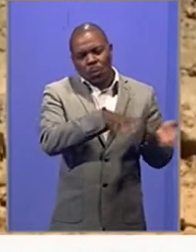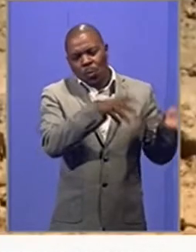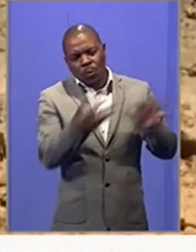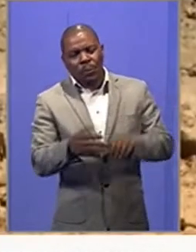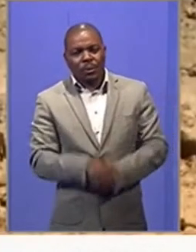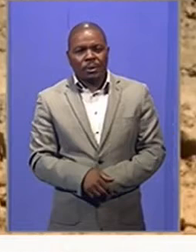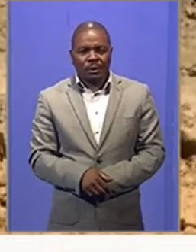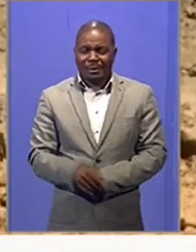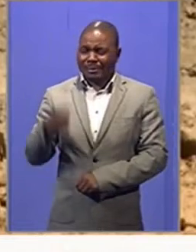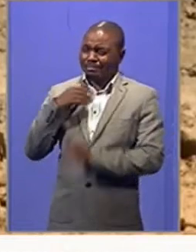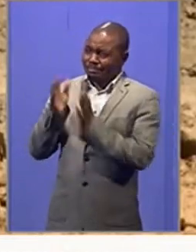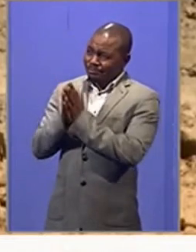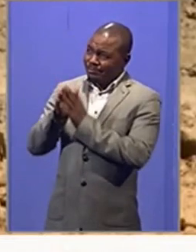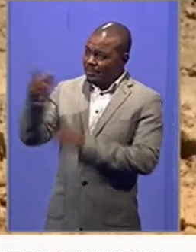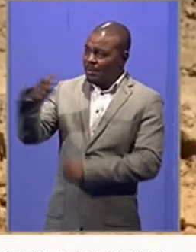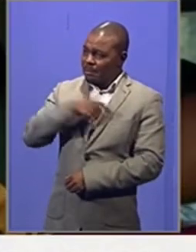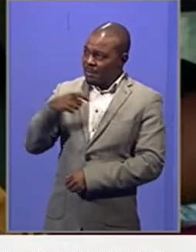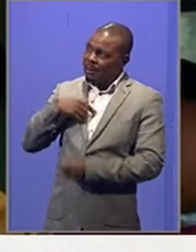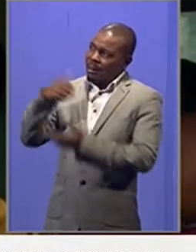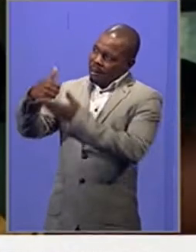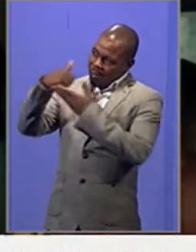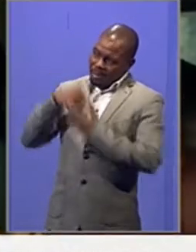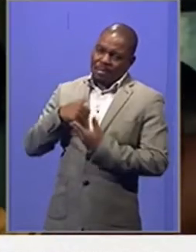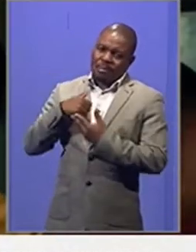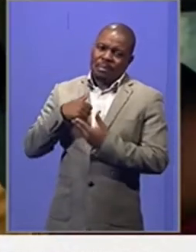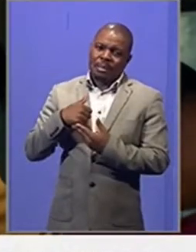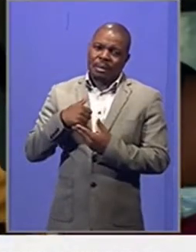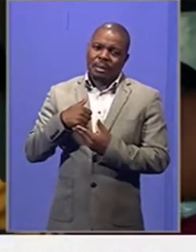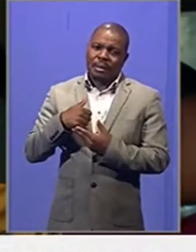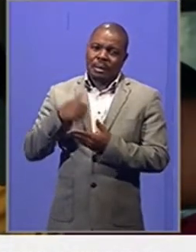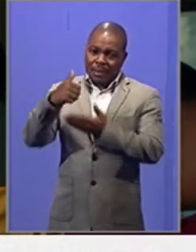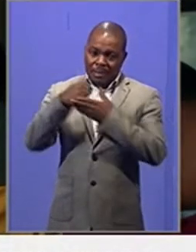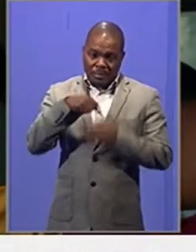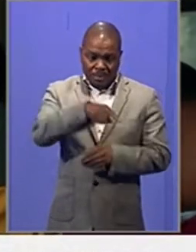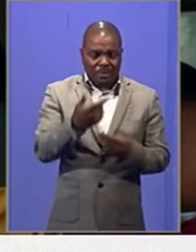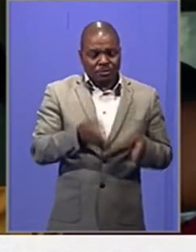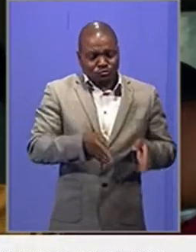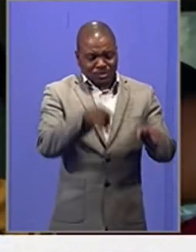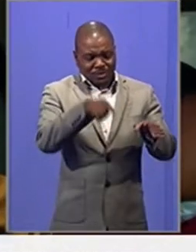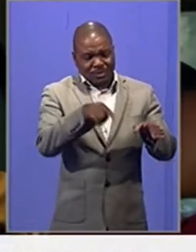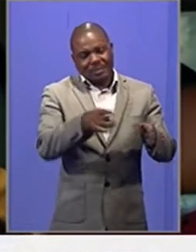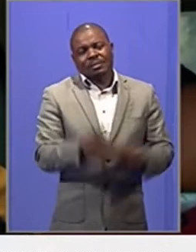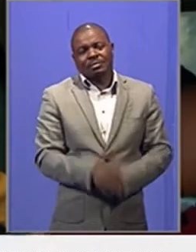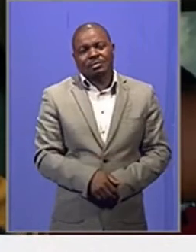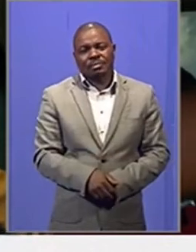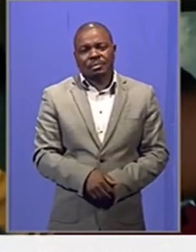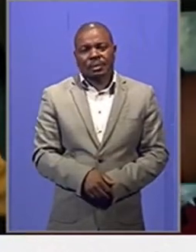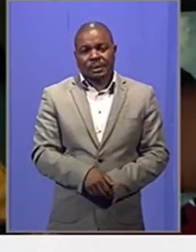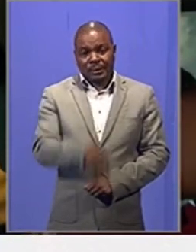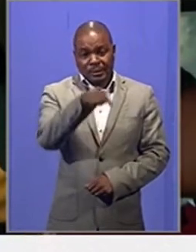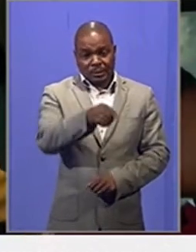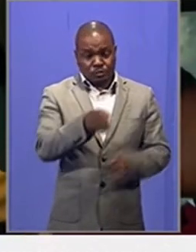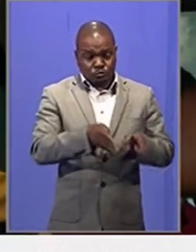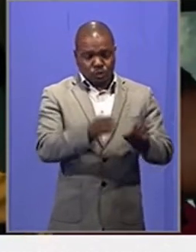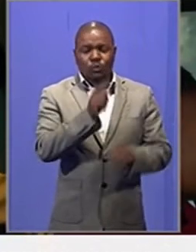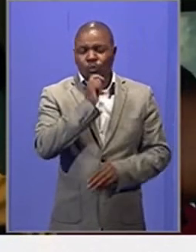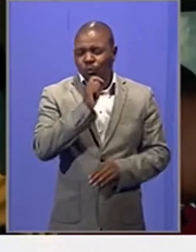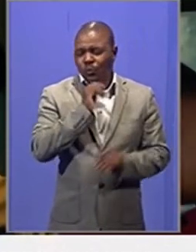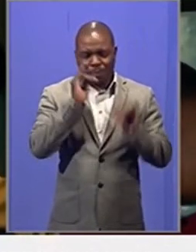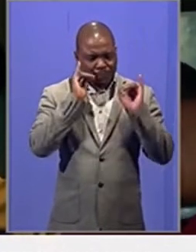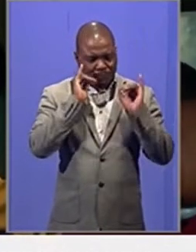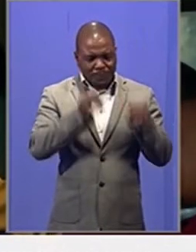ka thabela go thusa haholo ka tsela ena ya ena le exalsuri na. Tsela ya prosperity body le